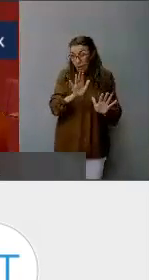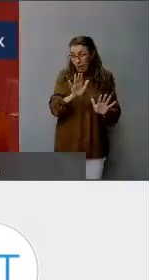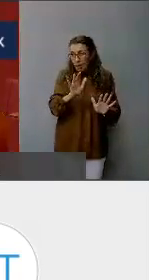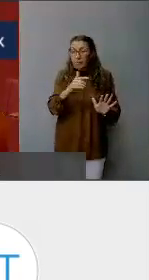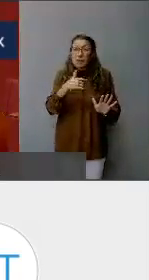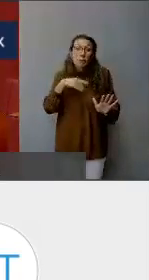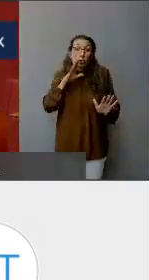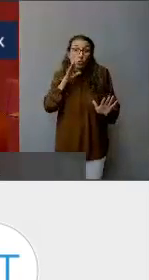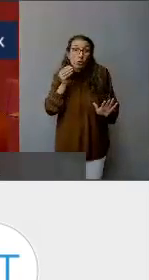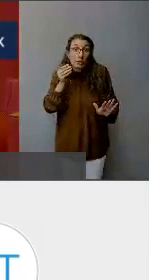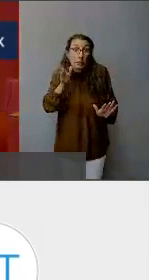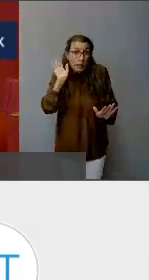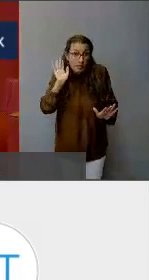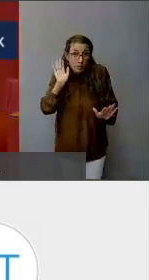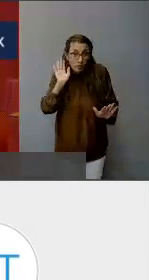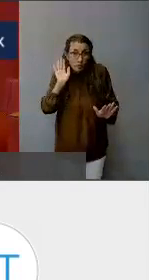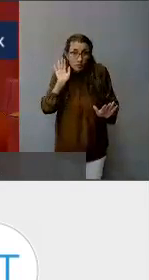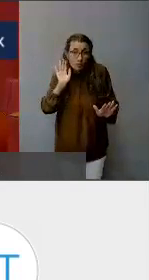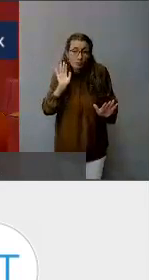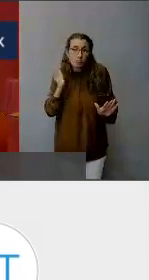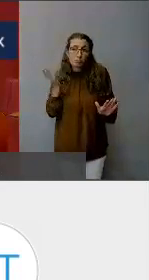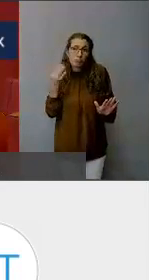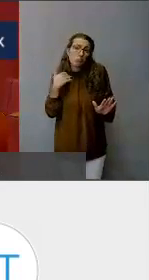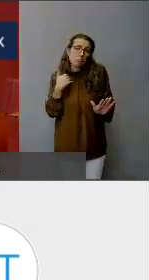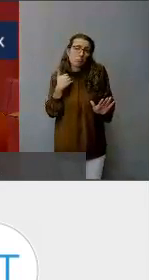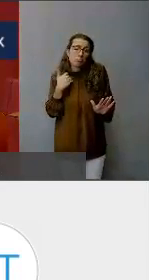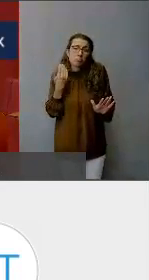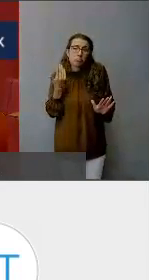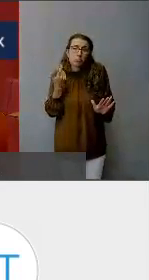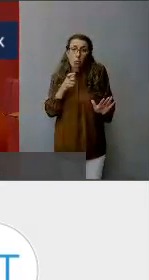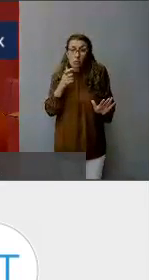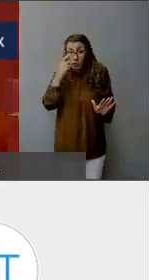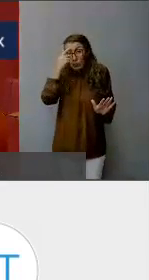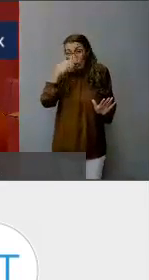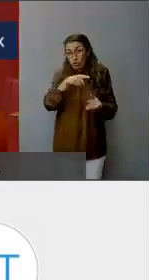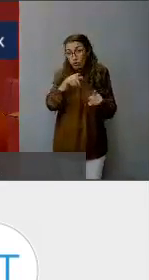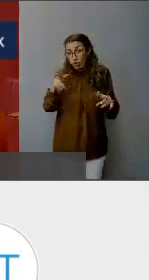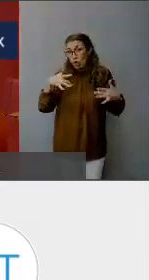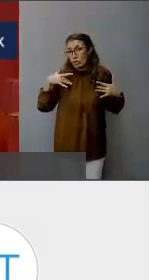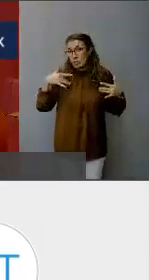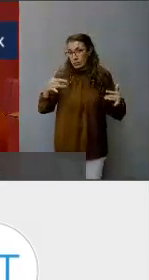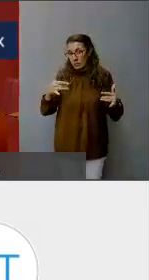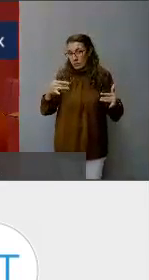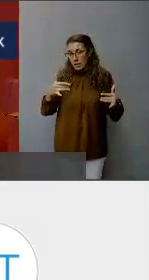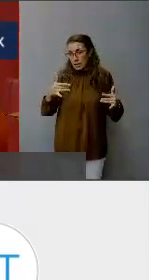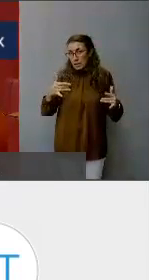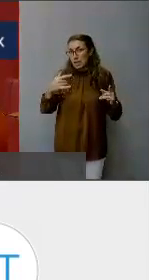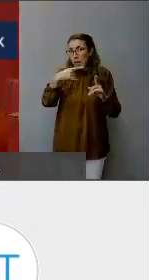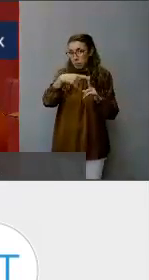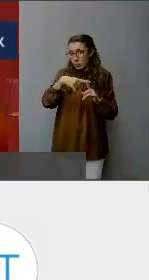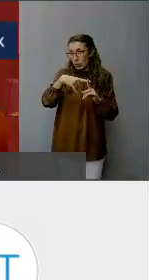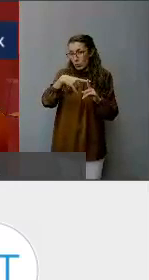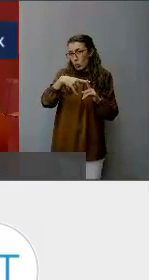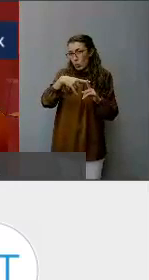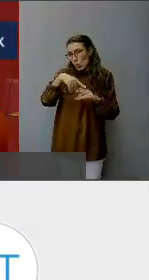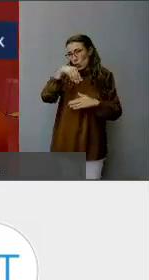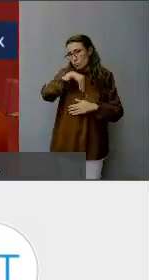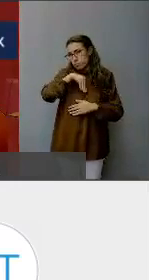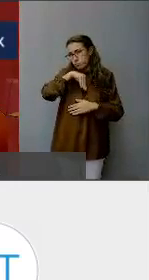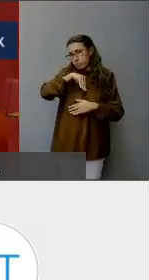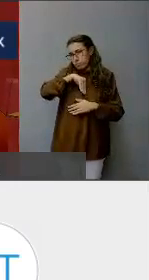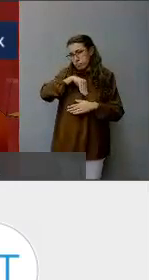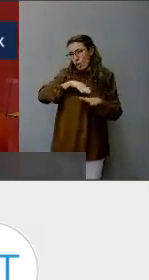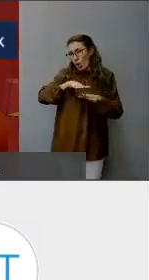come suggerimento mi permetto di farlo e conoscendola la disponibilità e anche diciamo alla preparazione giuridica del